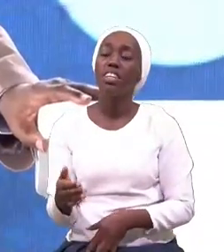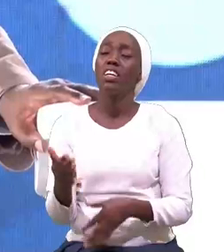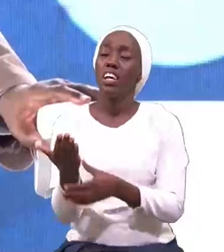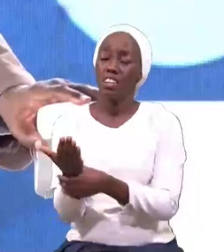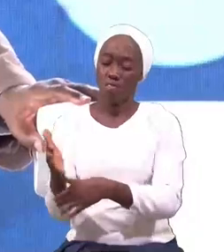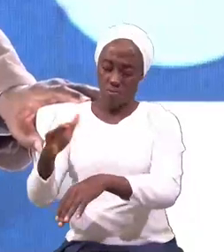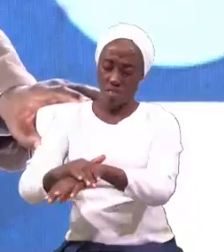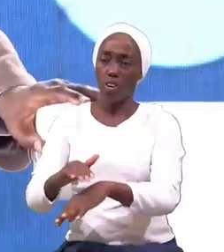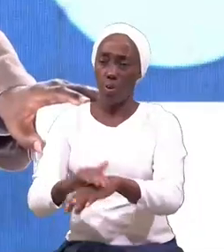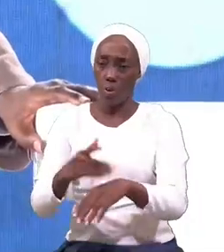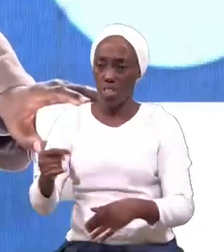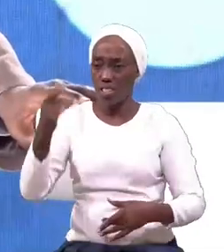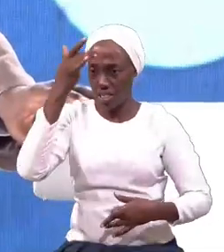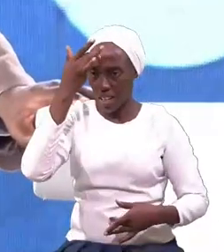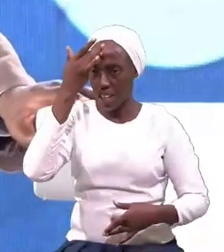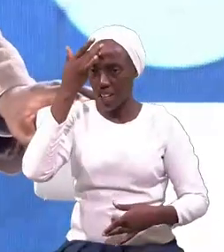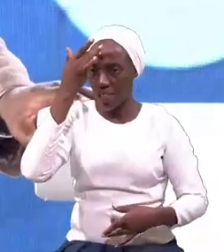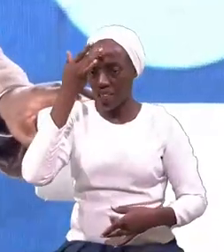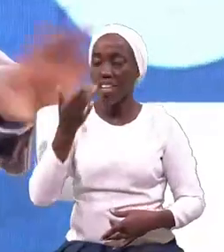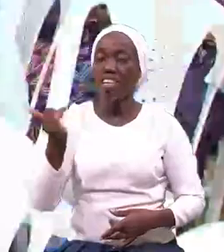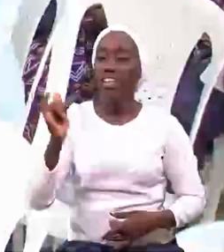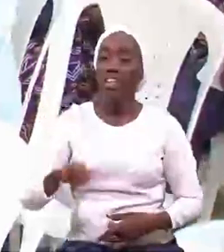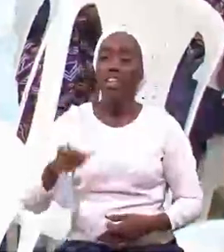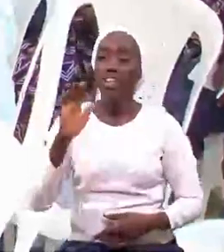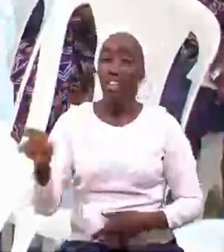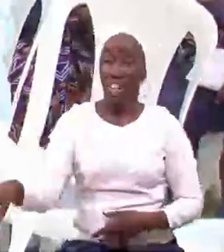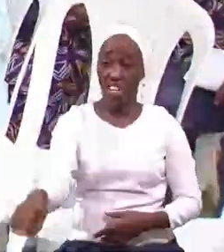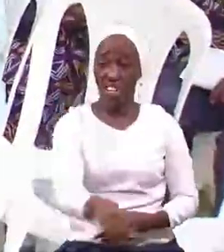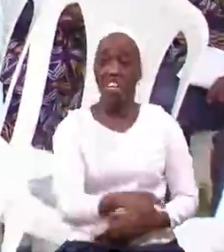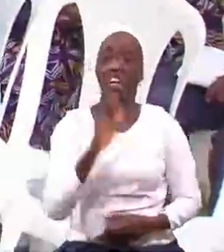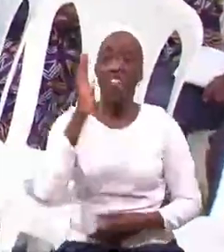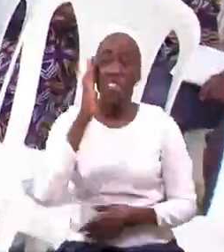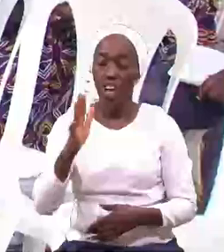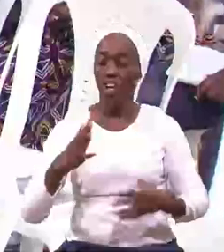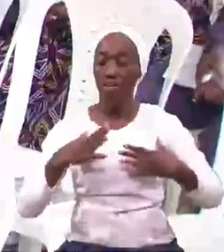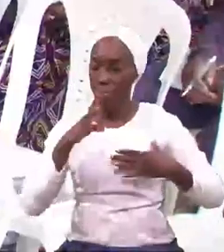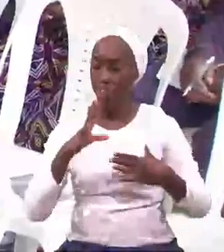Impose seulement les mains aux malades. Ils seront guéris.